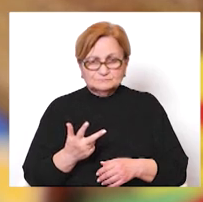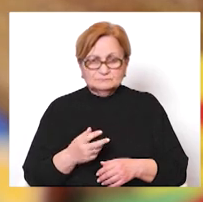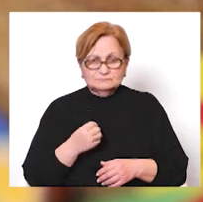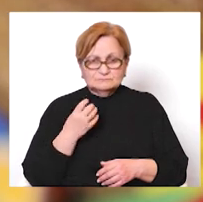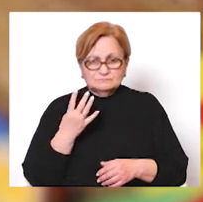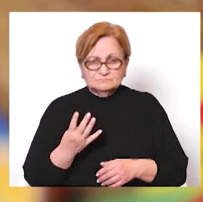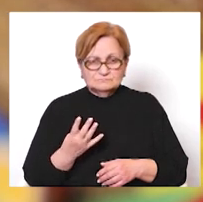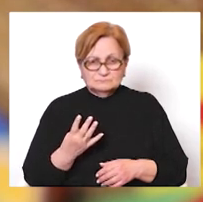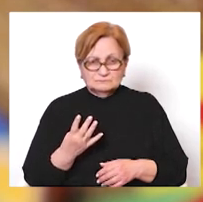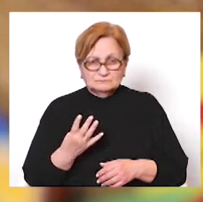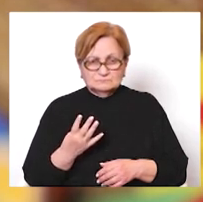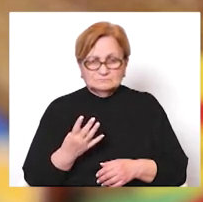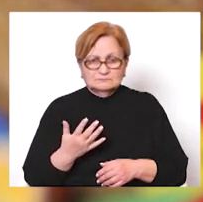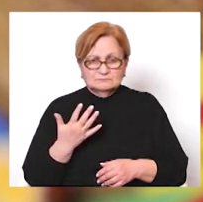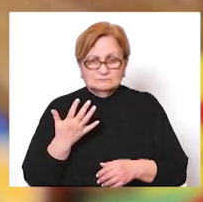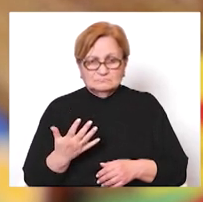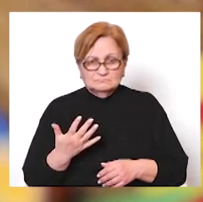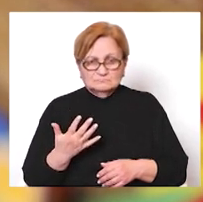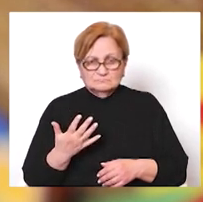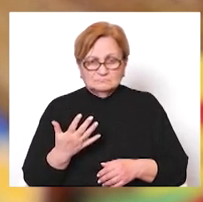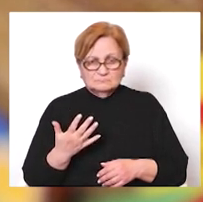3 4